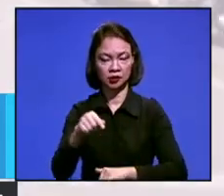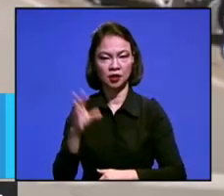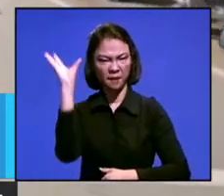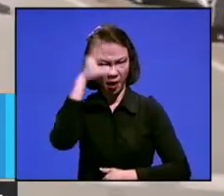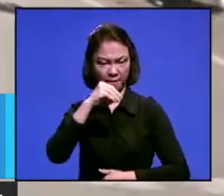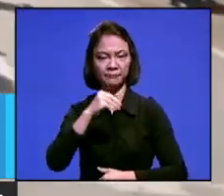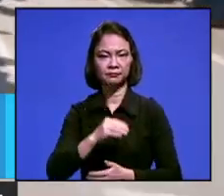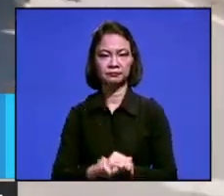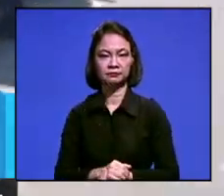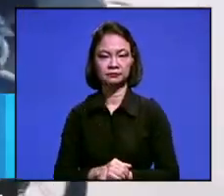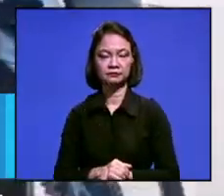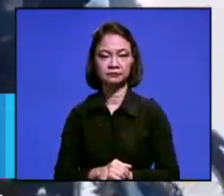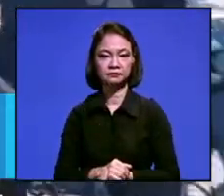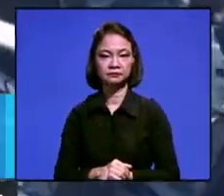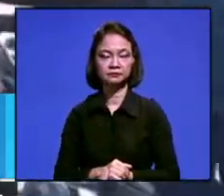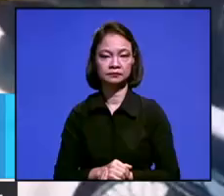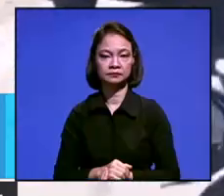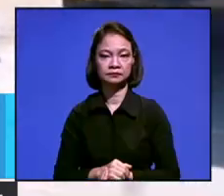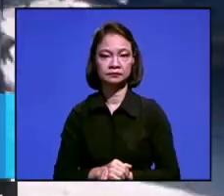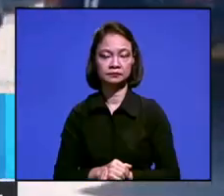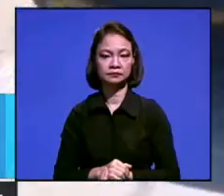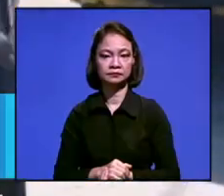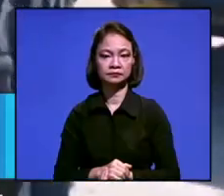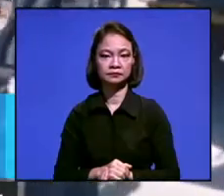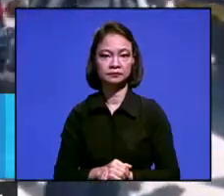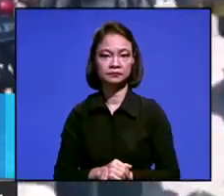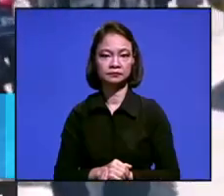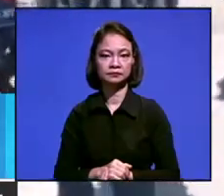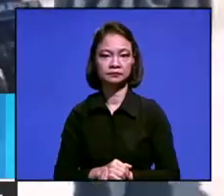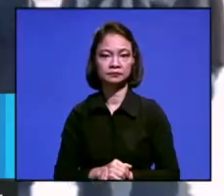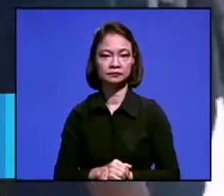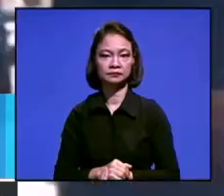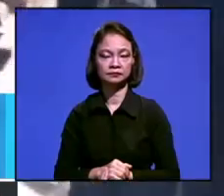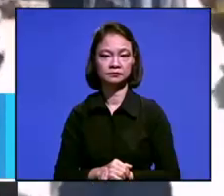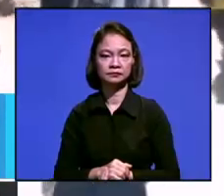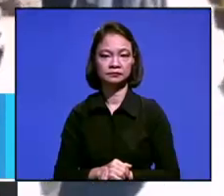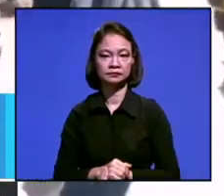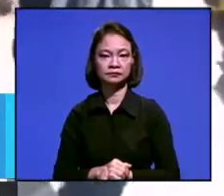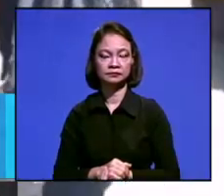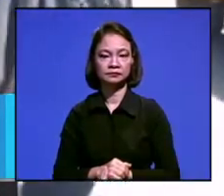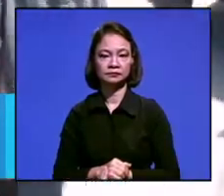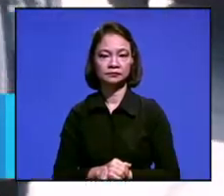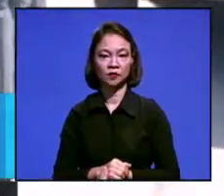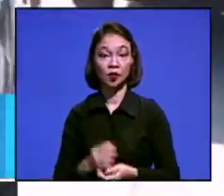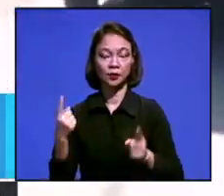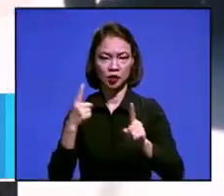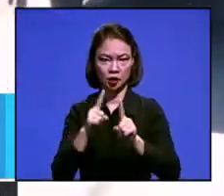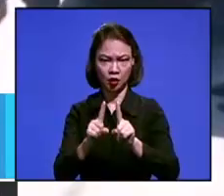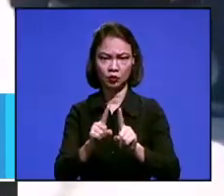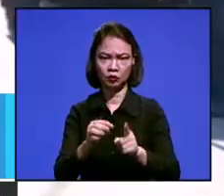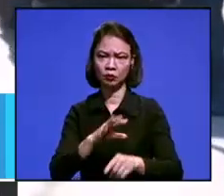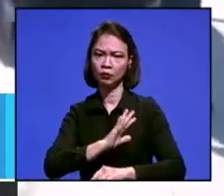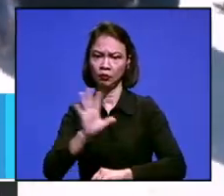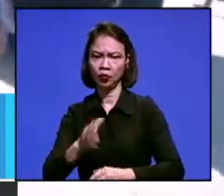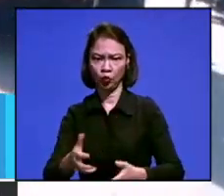betul. Dua, kegiatan konsumsi Pekan Raya. Selain pernikahan, petugas juga